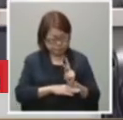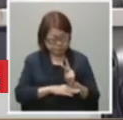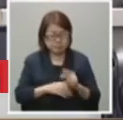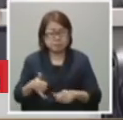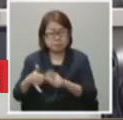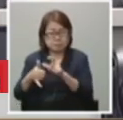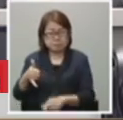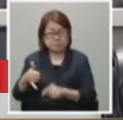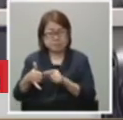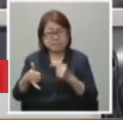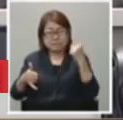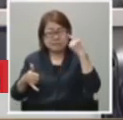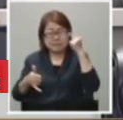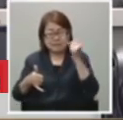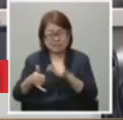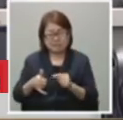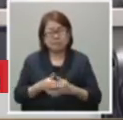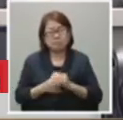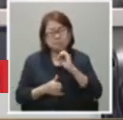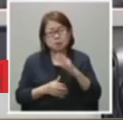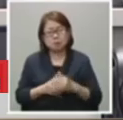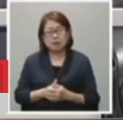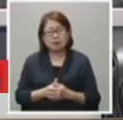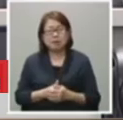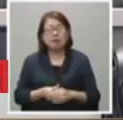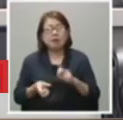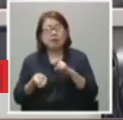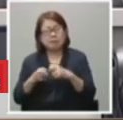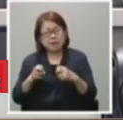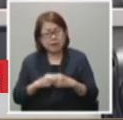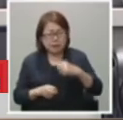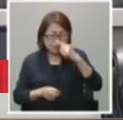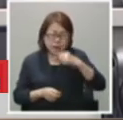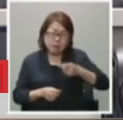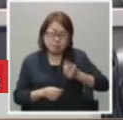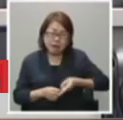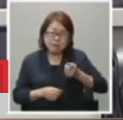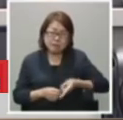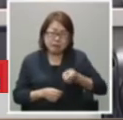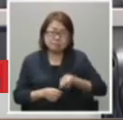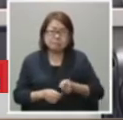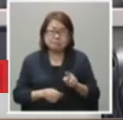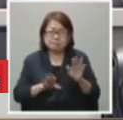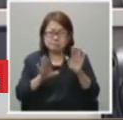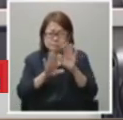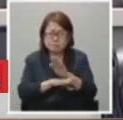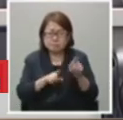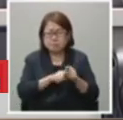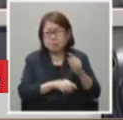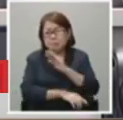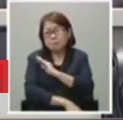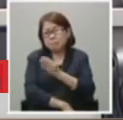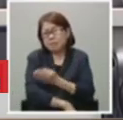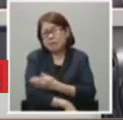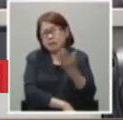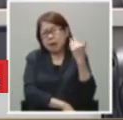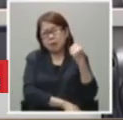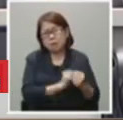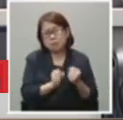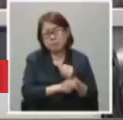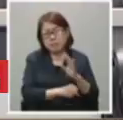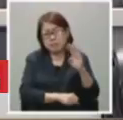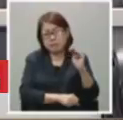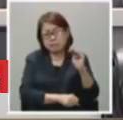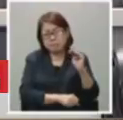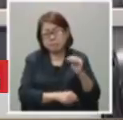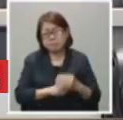ท่านนี้บอกไว้ว่าปัญหาที่ประเทศไทยเป็นอยู่ขณะนี้เหมือนฟิลิปปินส์เมื่อ40ปีที่แล้วพี่ผมไปมาเมื่อปีที่แ